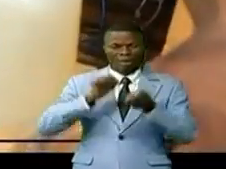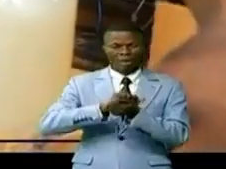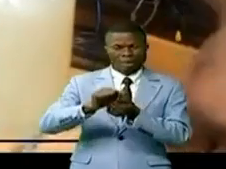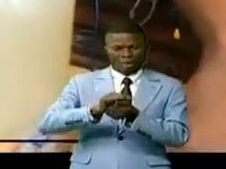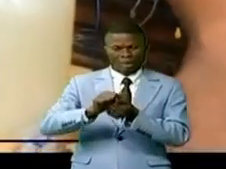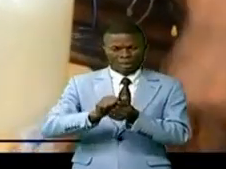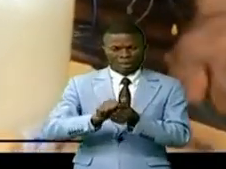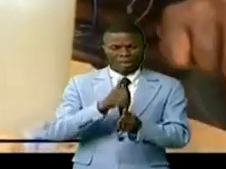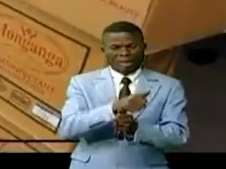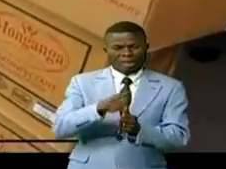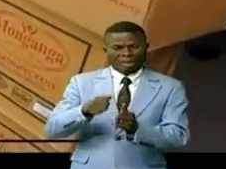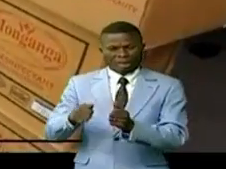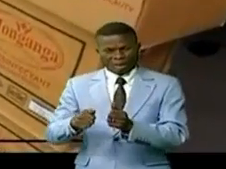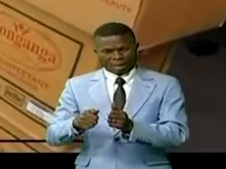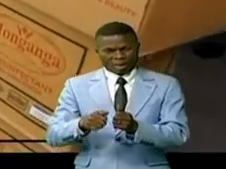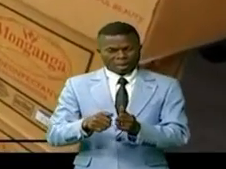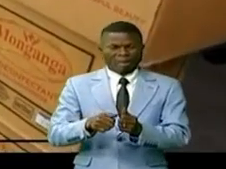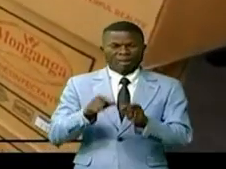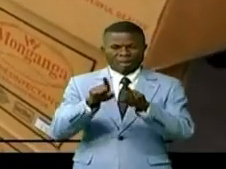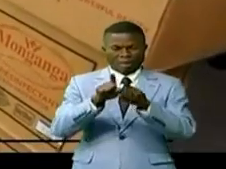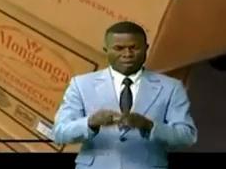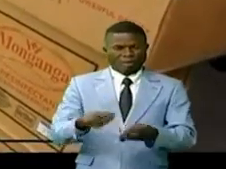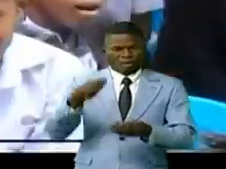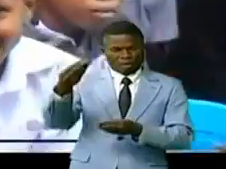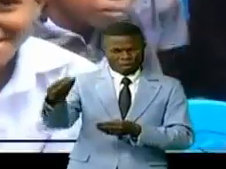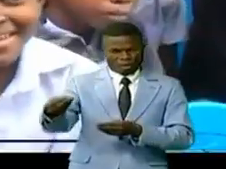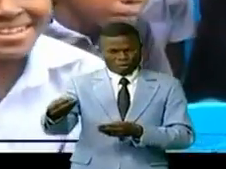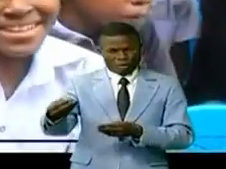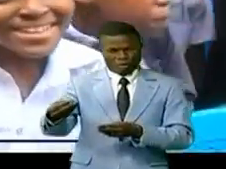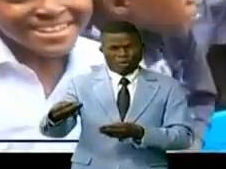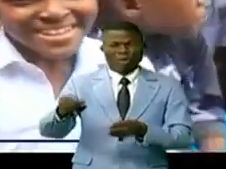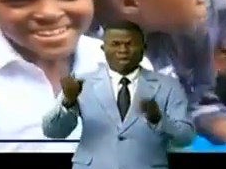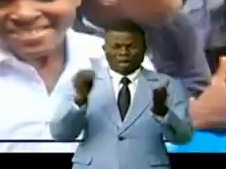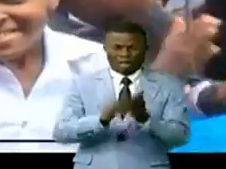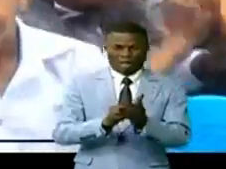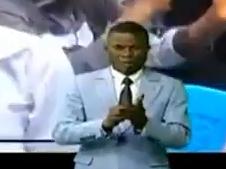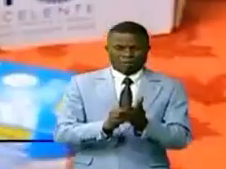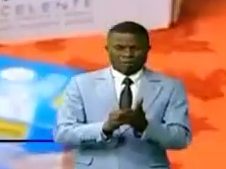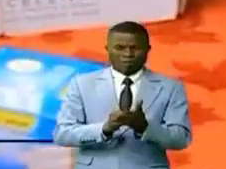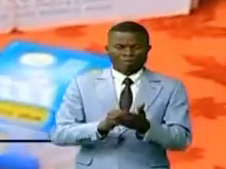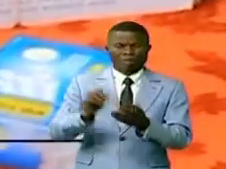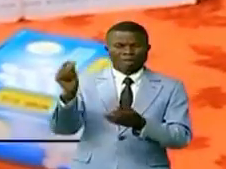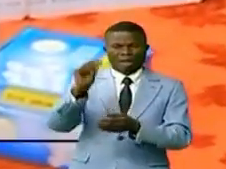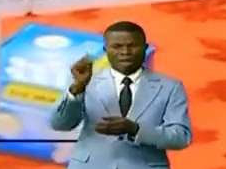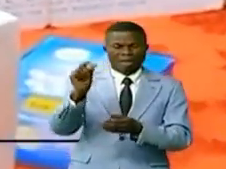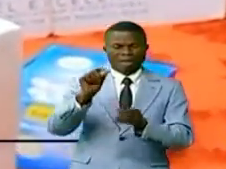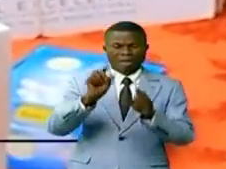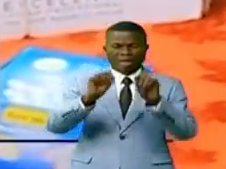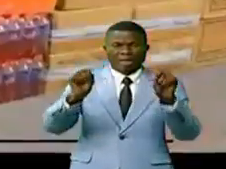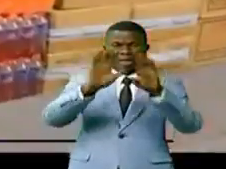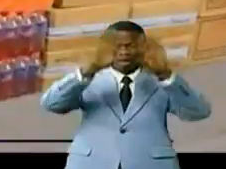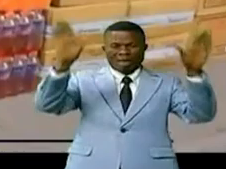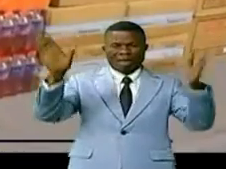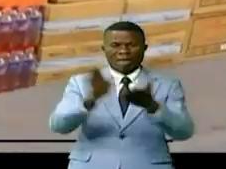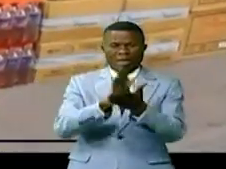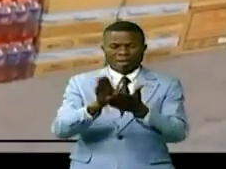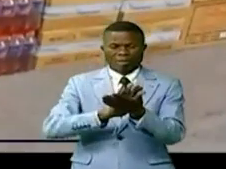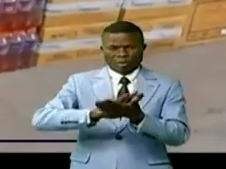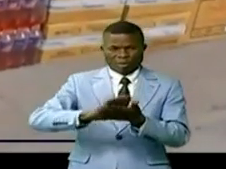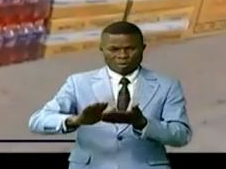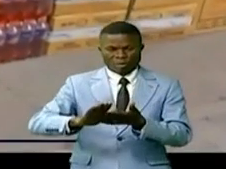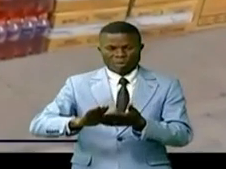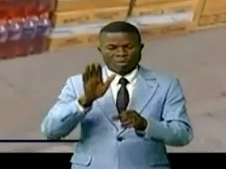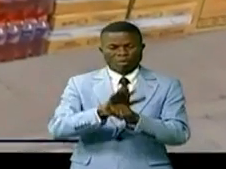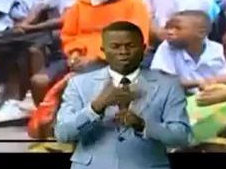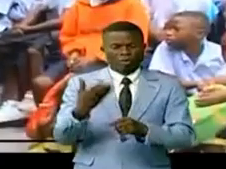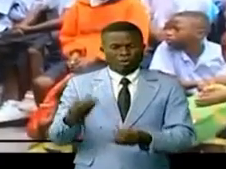des désinfectants à base d'alcool ont été livrés. En plus, des craies blanches pour tableaux, des papiers duplicateurs, des J et tant